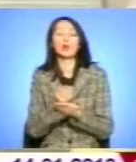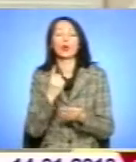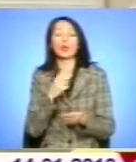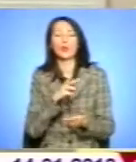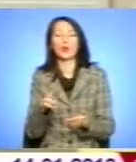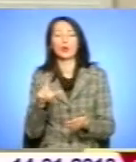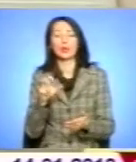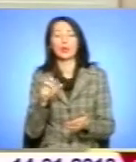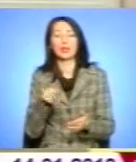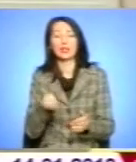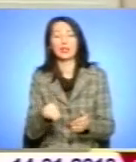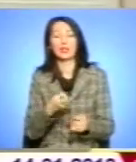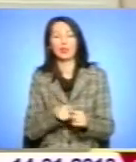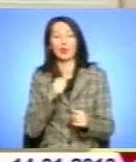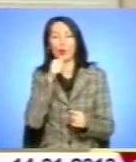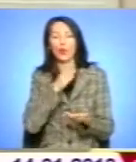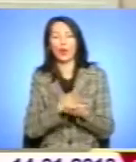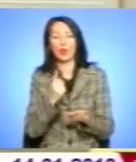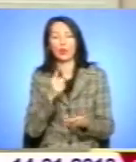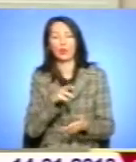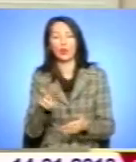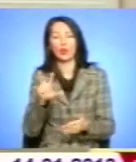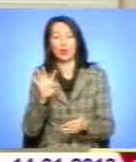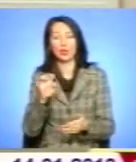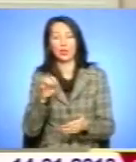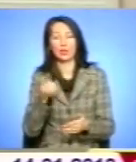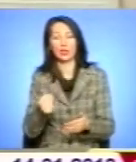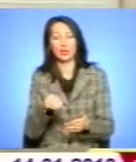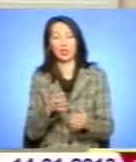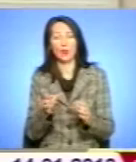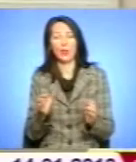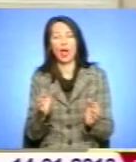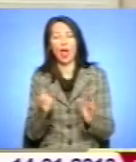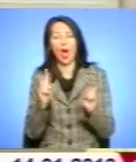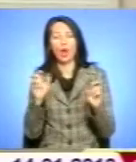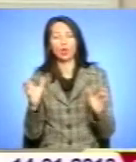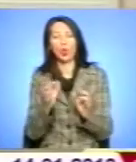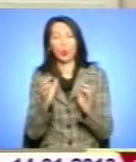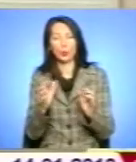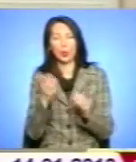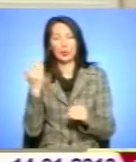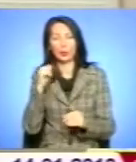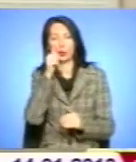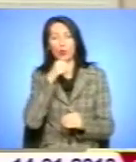1 351 000, цьогоріч передбачено 1 400 000. Далі от турбота, минулого року